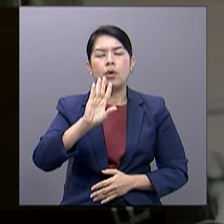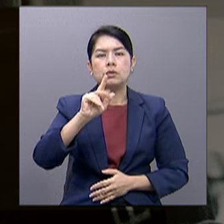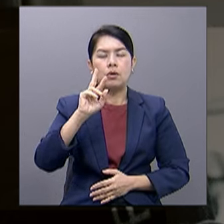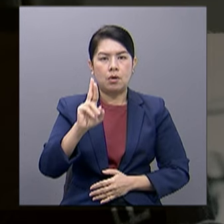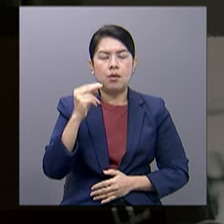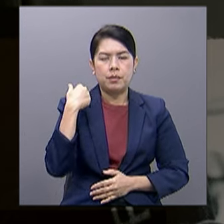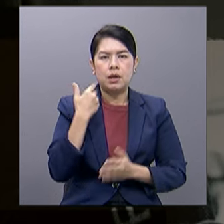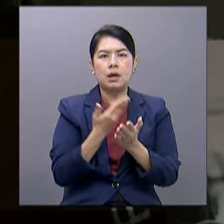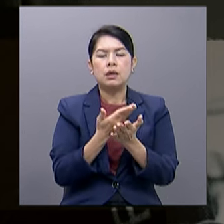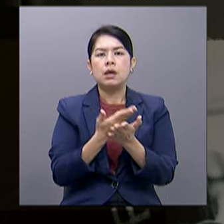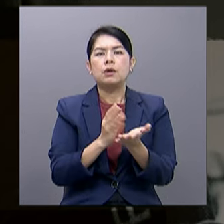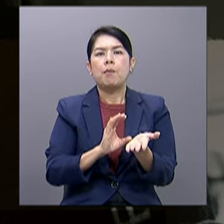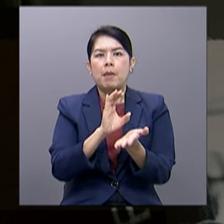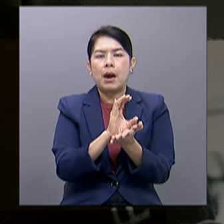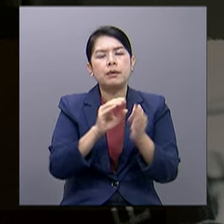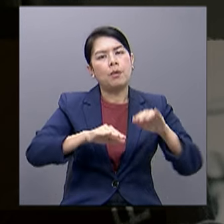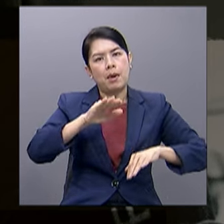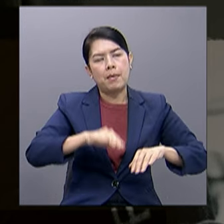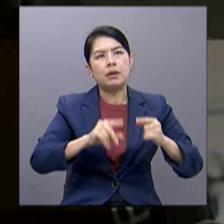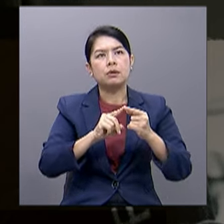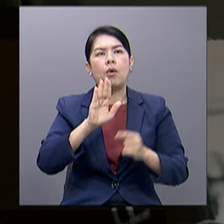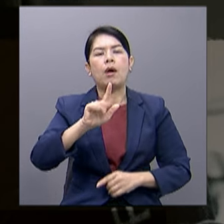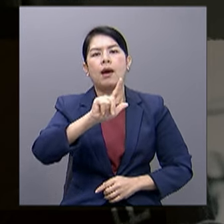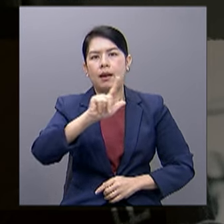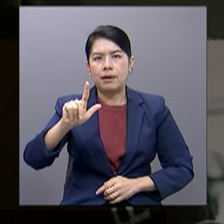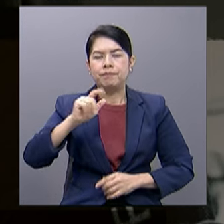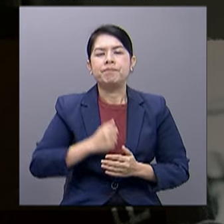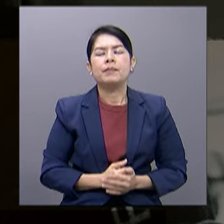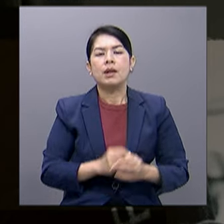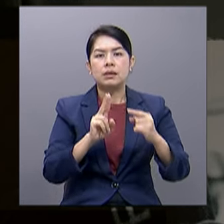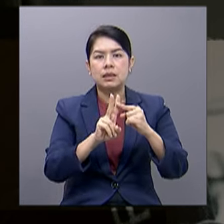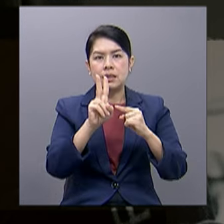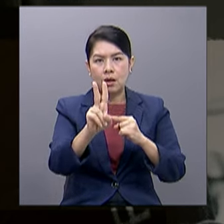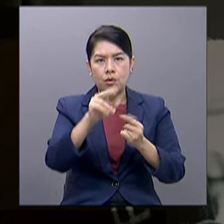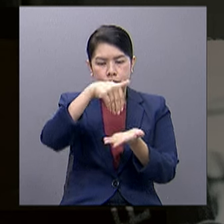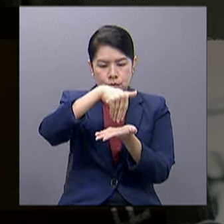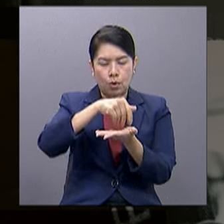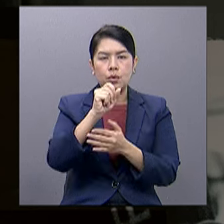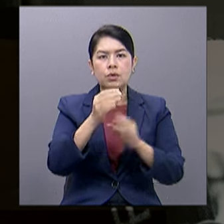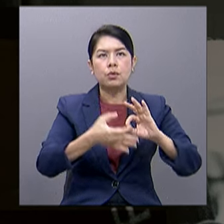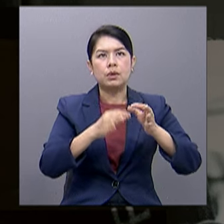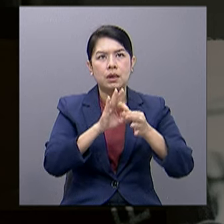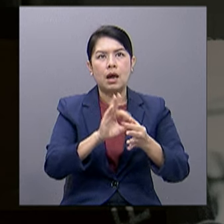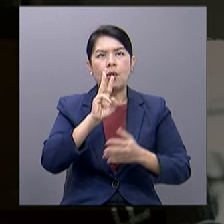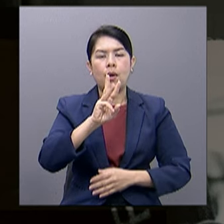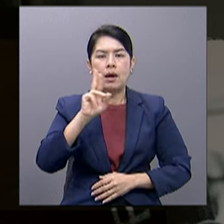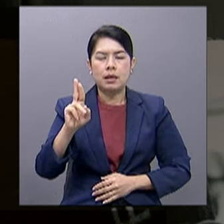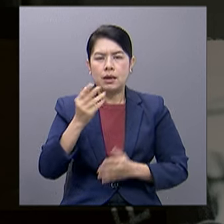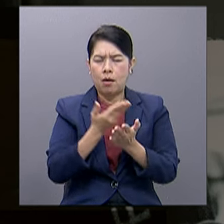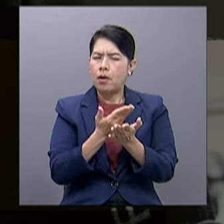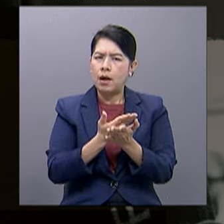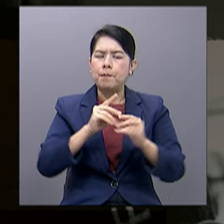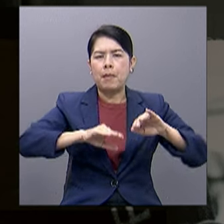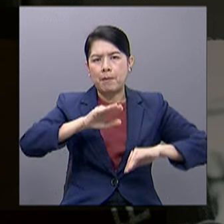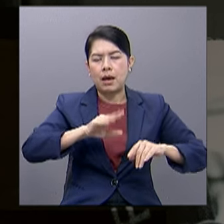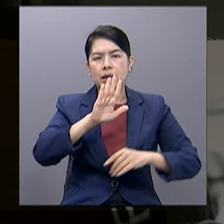งบประมาณร่วมๆ 5ล้านบาท 2เป็นโครงการสำหรับศูนย์กีฬาวารีพิรมย์อีกเกือบ 5ล้านบาทและ